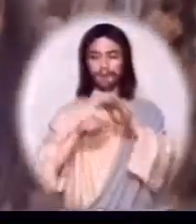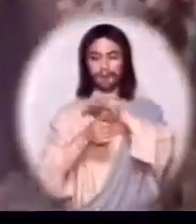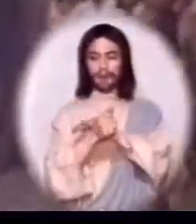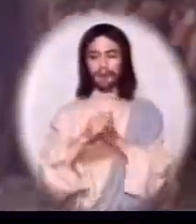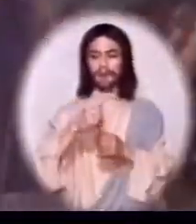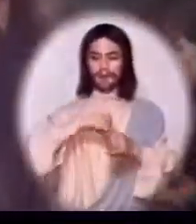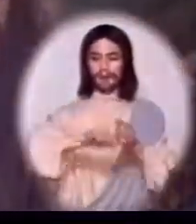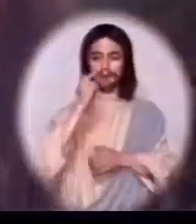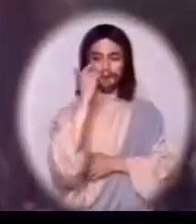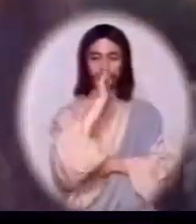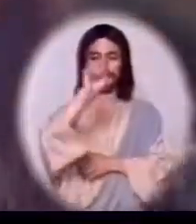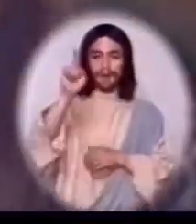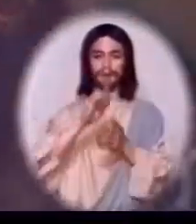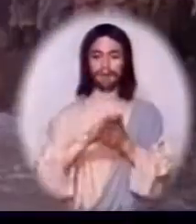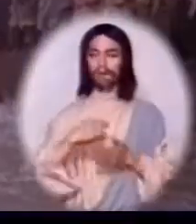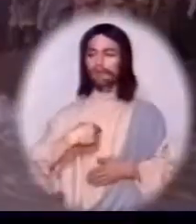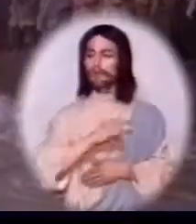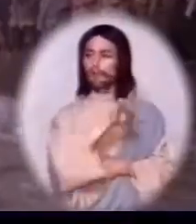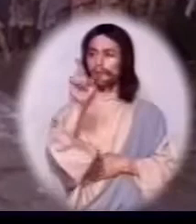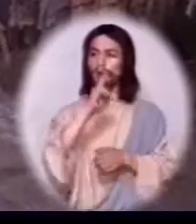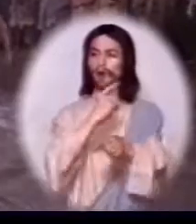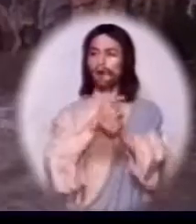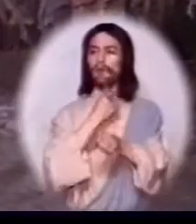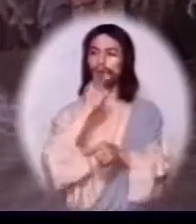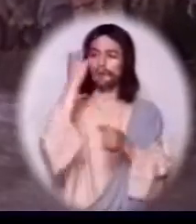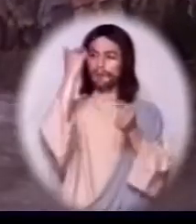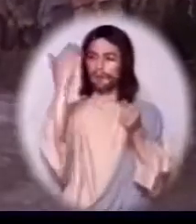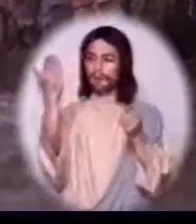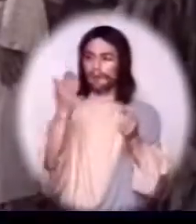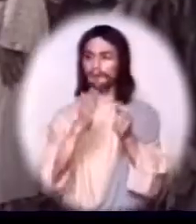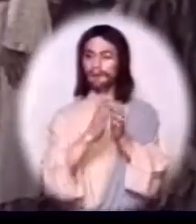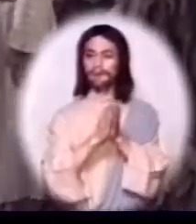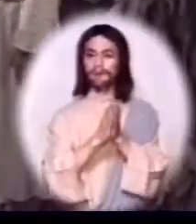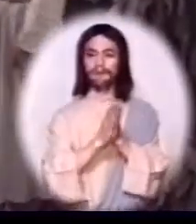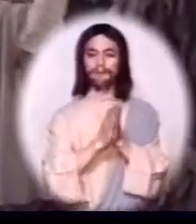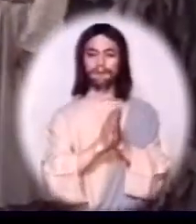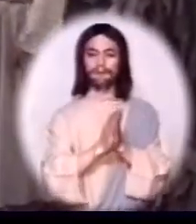독사의 자식들아! 우리가 어떻게 하길 원하십니까?